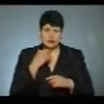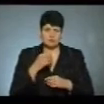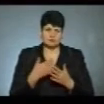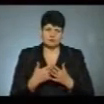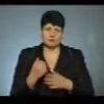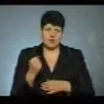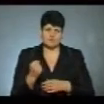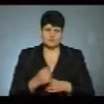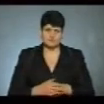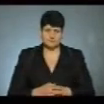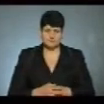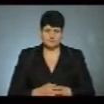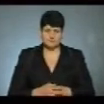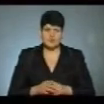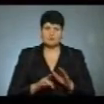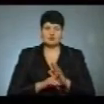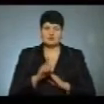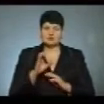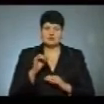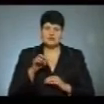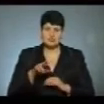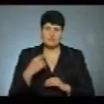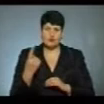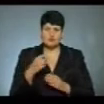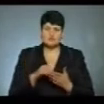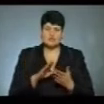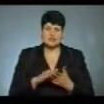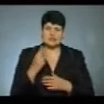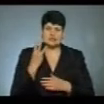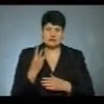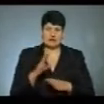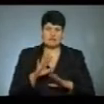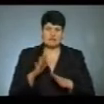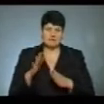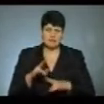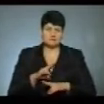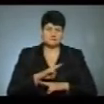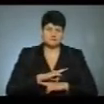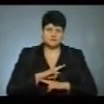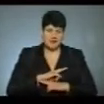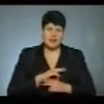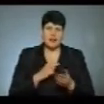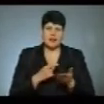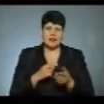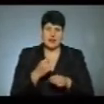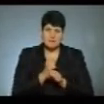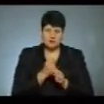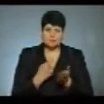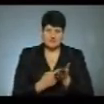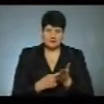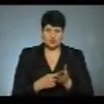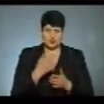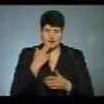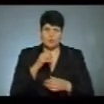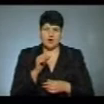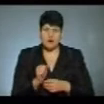А. З початку січня в області зафіксували 3 летальних випадки лабораторно підтвердженого грипу типу А. За